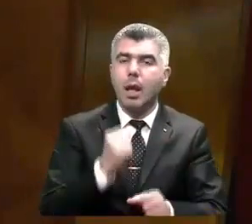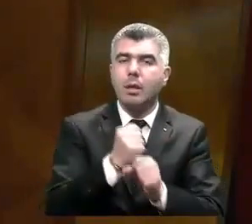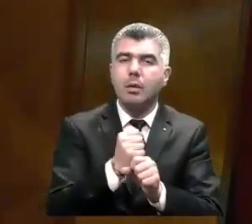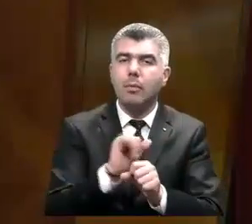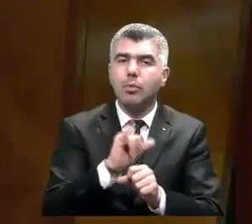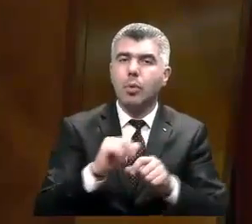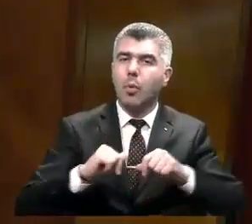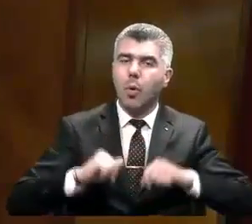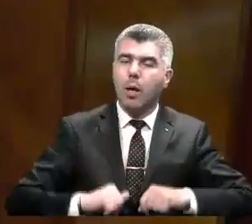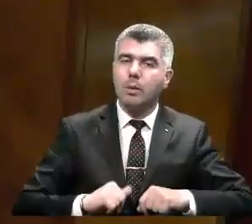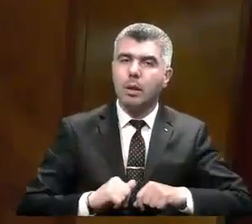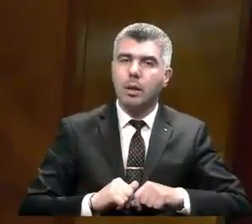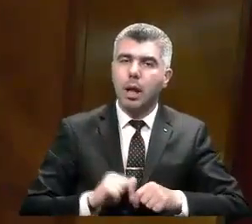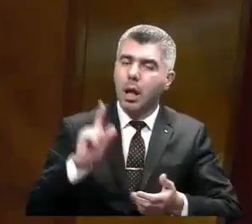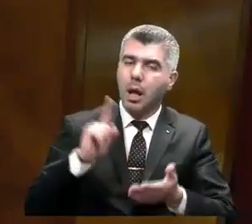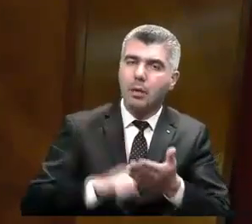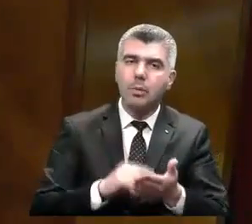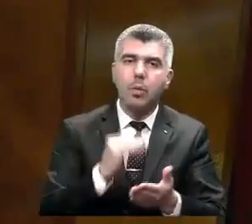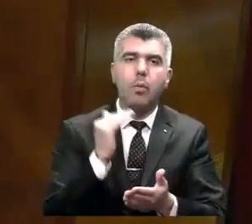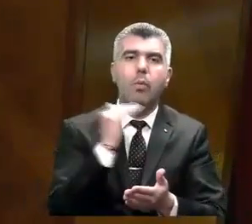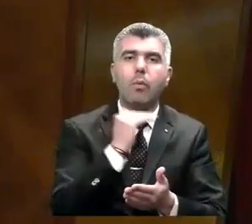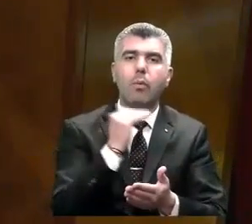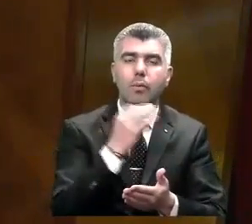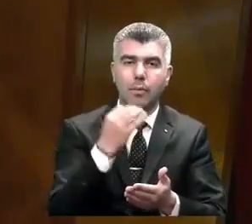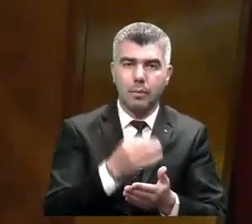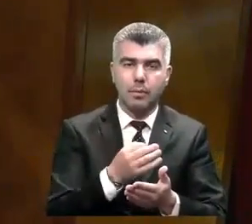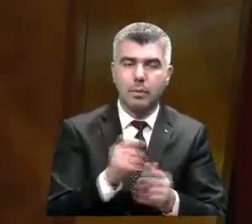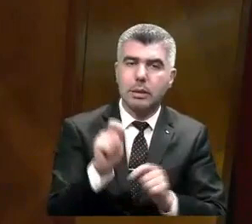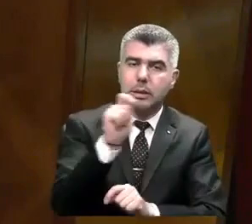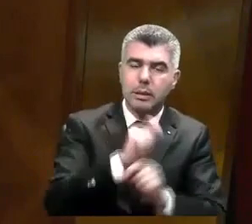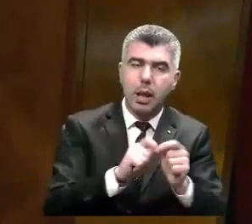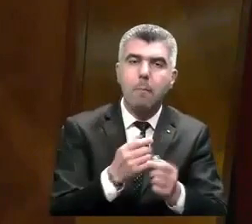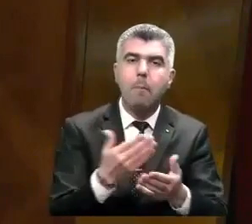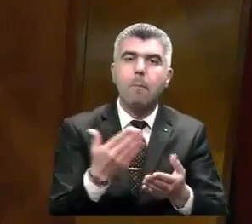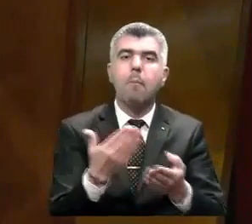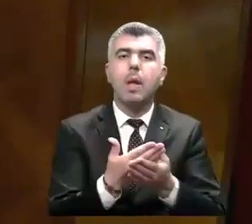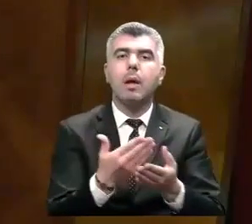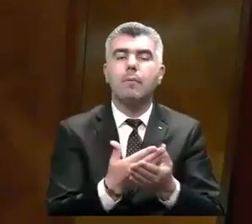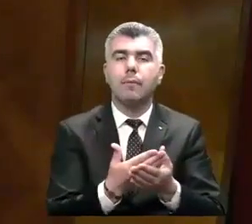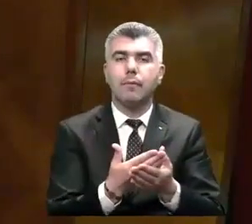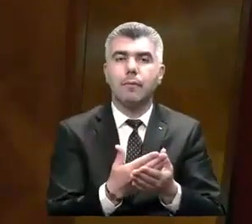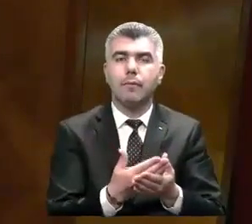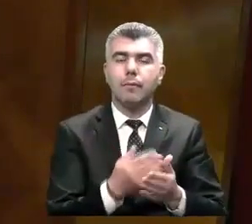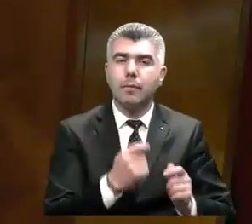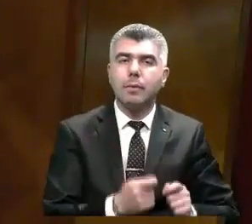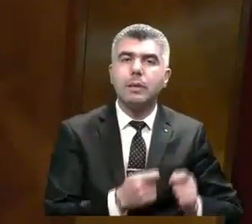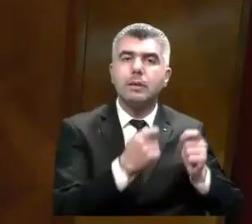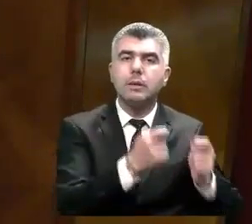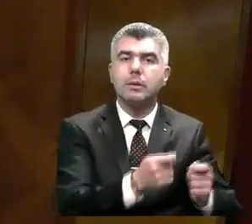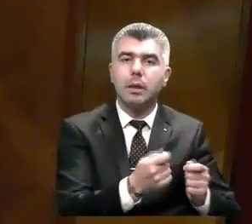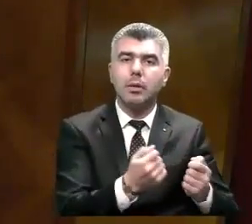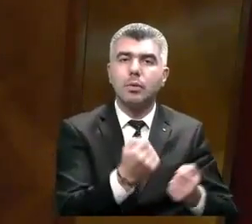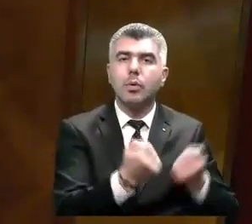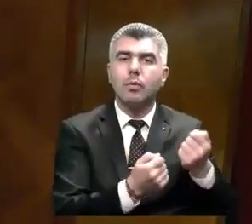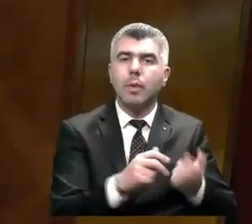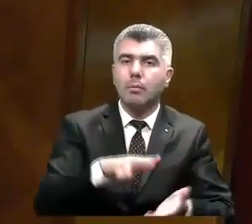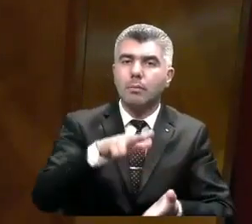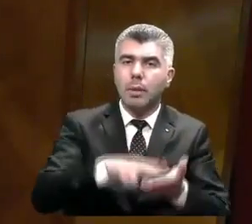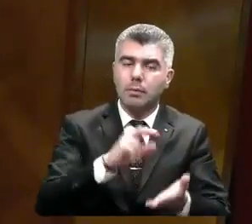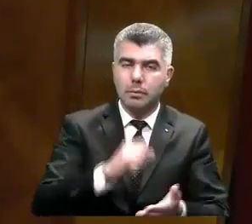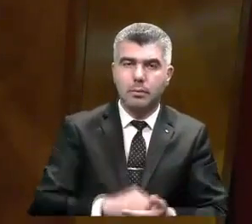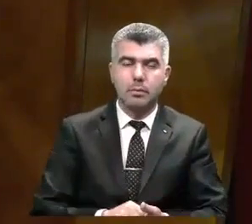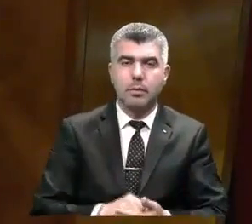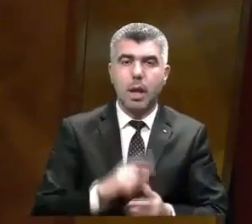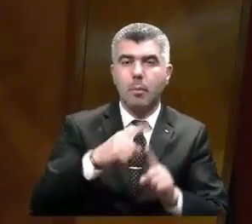تنجربوا نسرعوا من كل المعالجه ديال الملفات اللي تخص النقل المزدوج. رفعنا